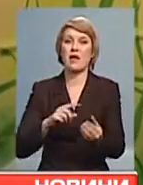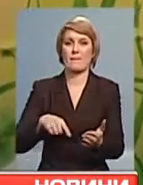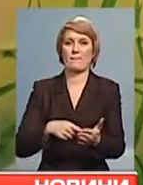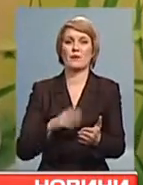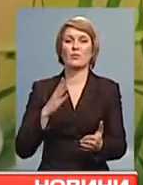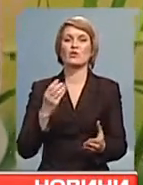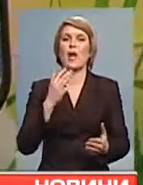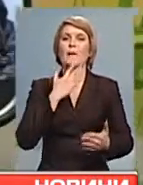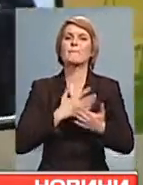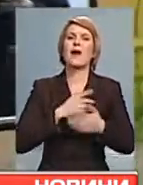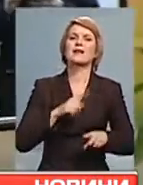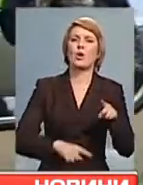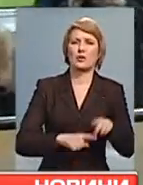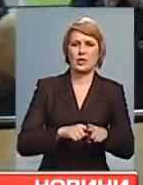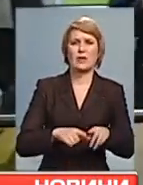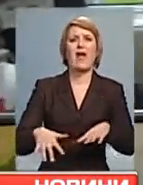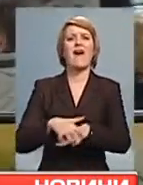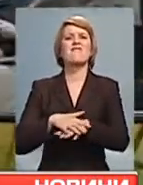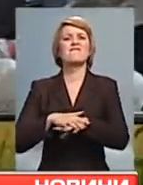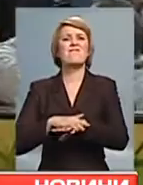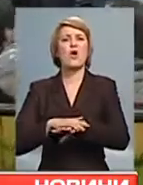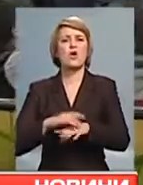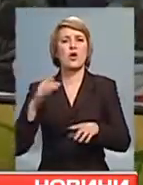ще патріотичні, фольклорні, обіцяють